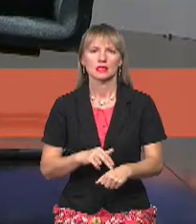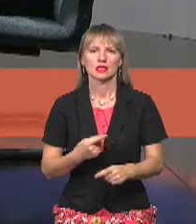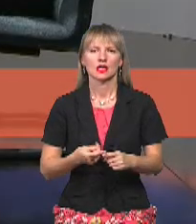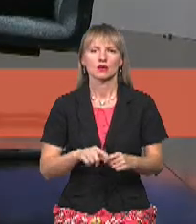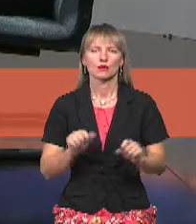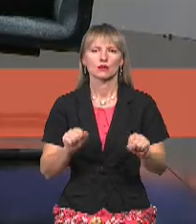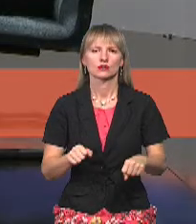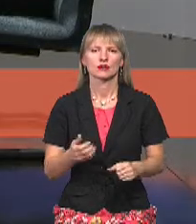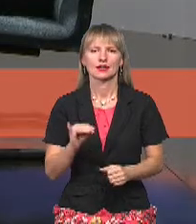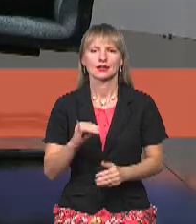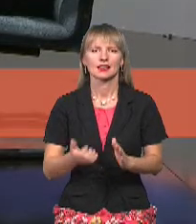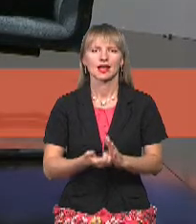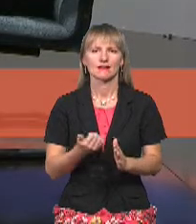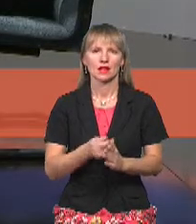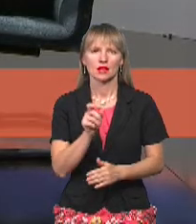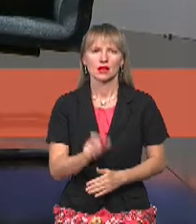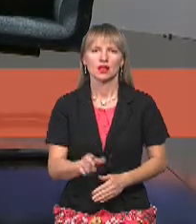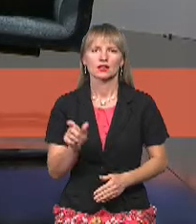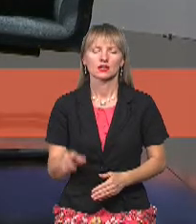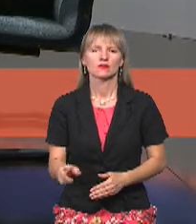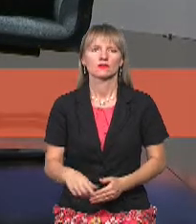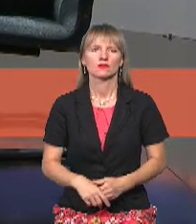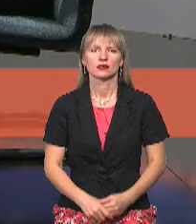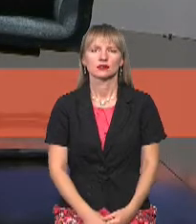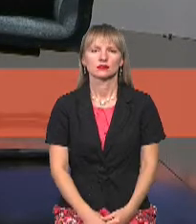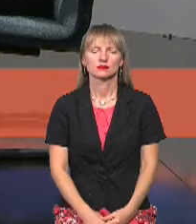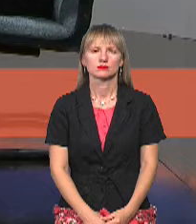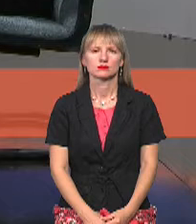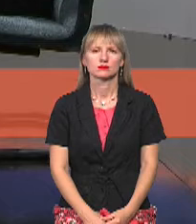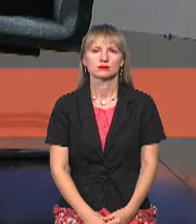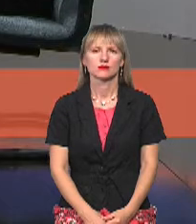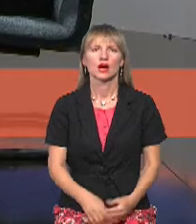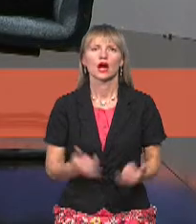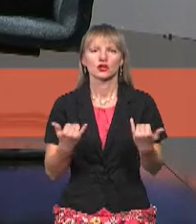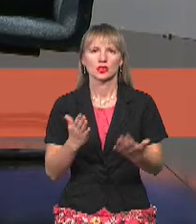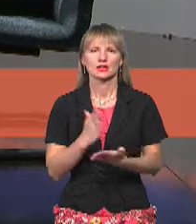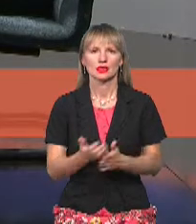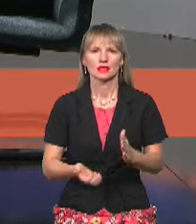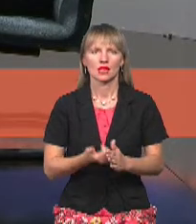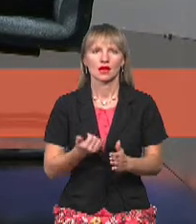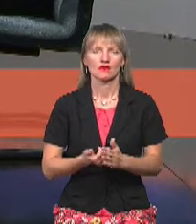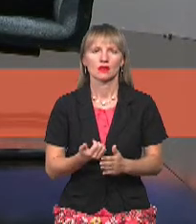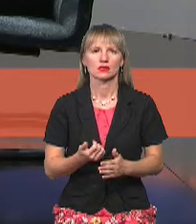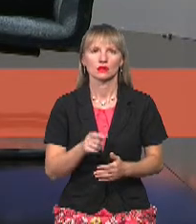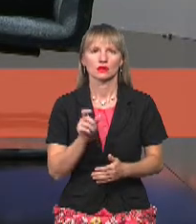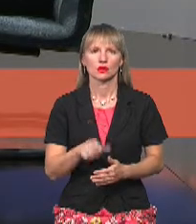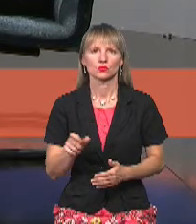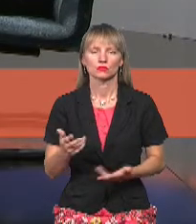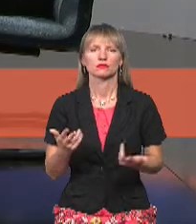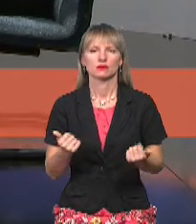Це, можливо, і нехватка кадрів. А чи дійсно є зараз брак кадрів серед дільничних у Запорізькій області?